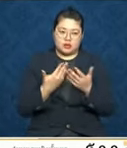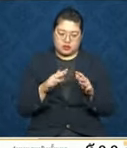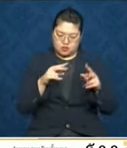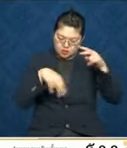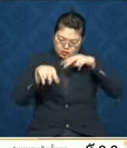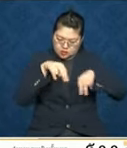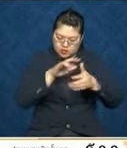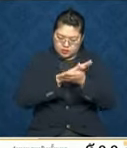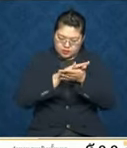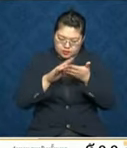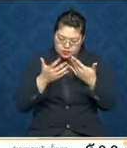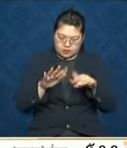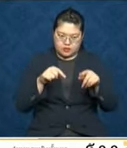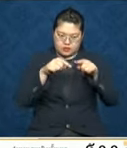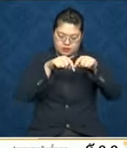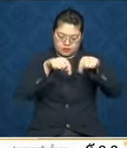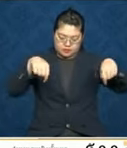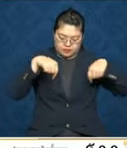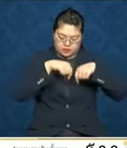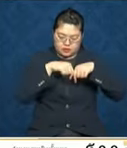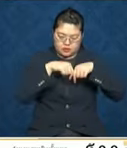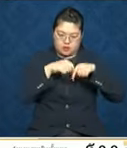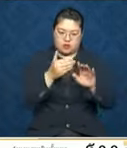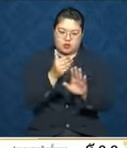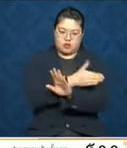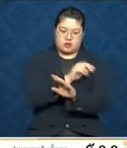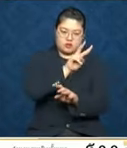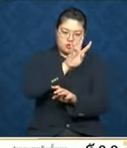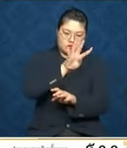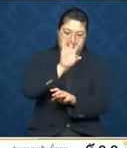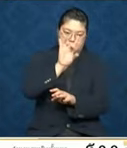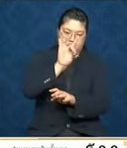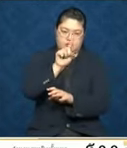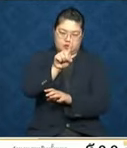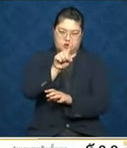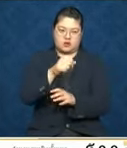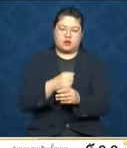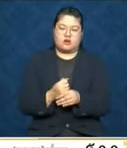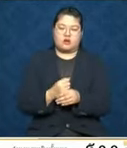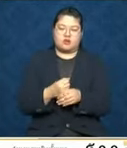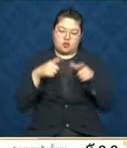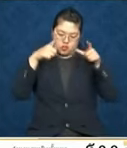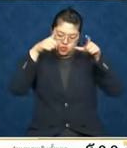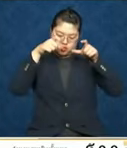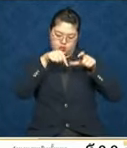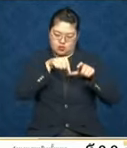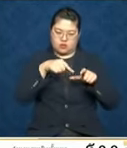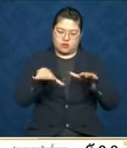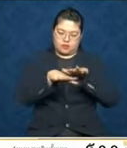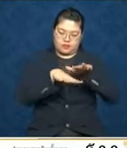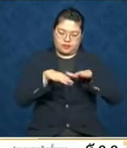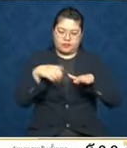แล้วนะครับที่ทำประโยชน์มาก่อน2481โดยอาศัยภาพถ่ายทางอากาศในชุดแรกเมื่